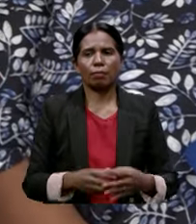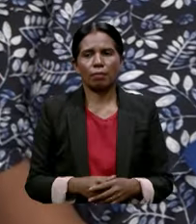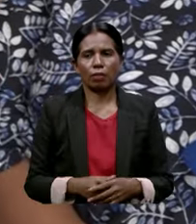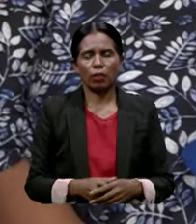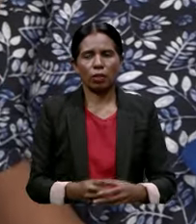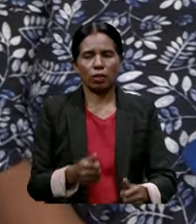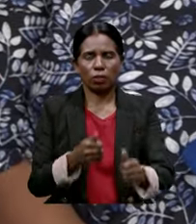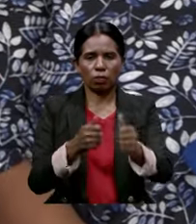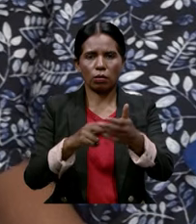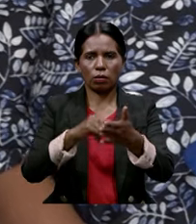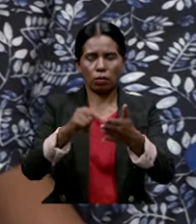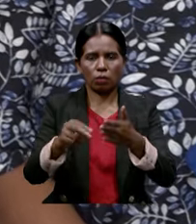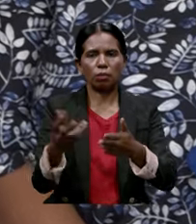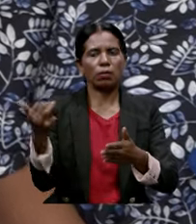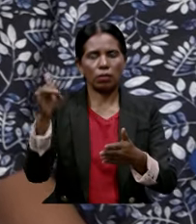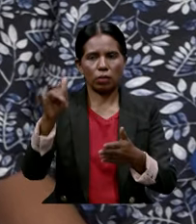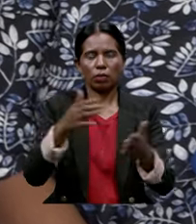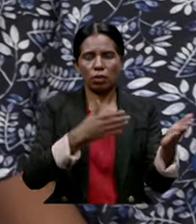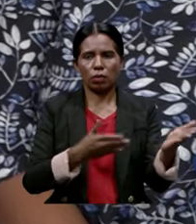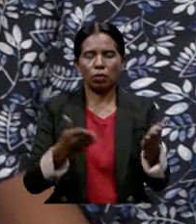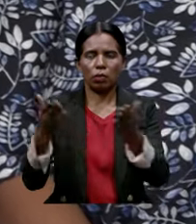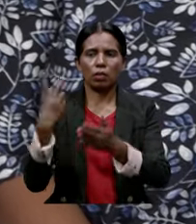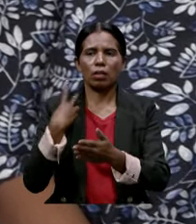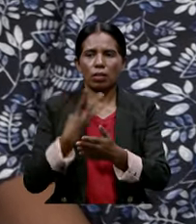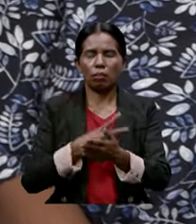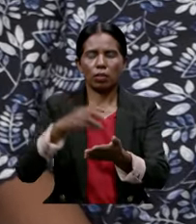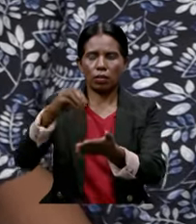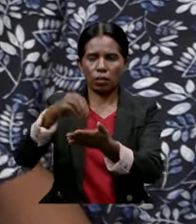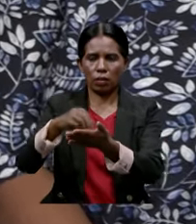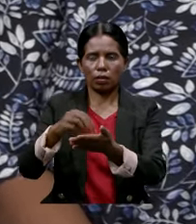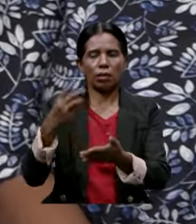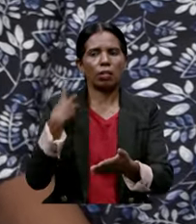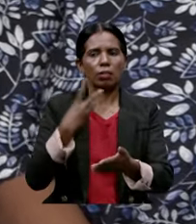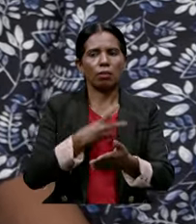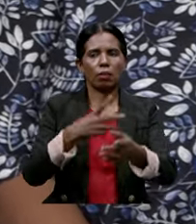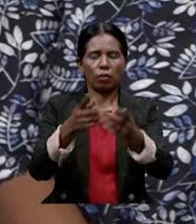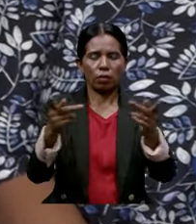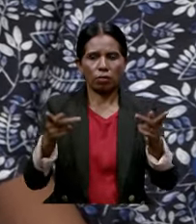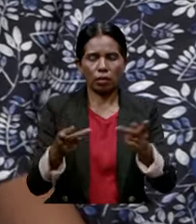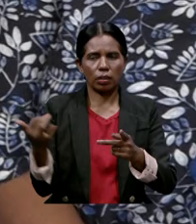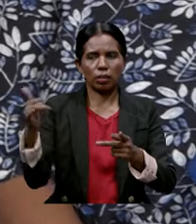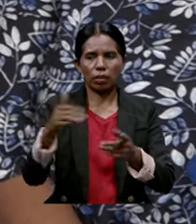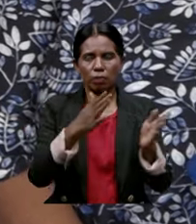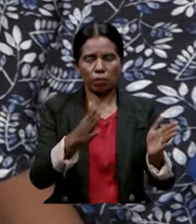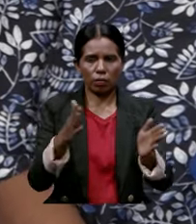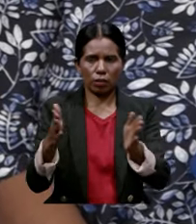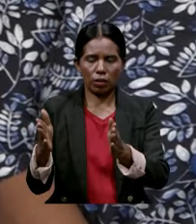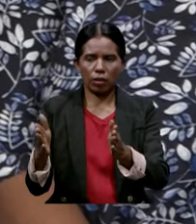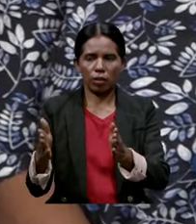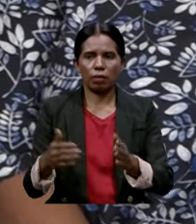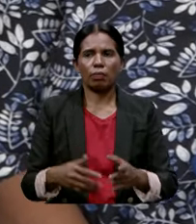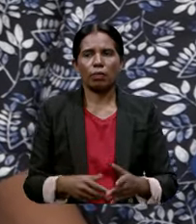tuir nomor sira ne maka luri ami ba haturi ha aminia fating ida nebe sira preparatia na tuir nomor